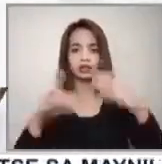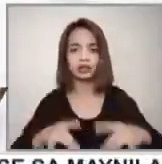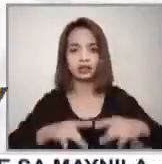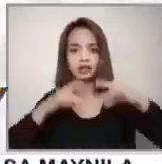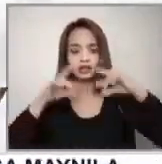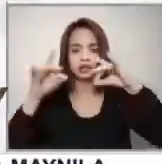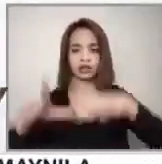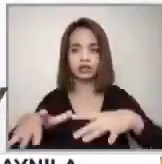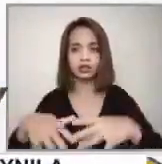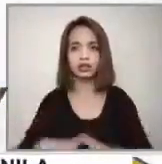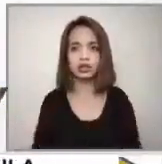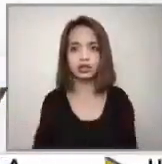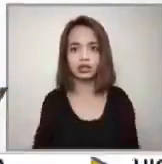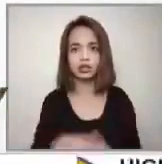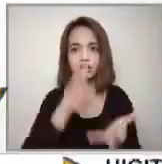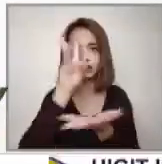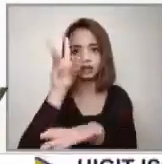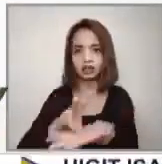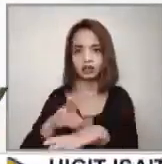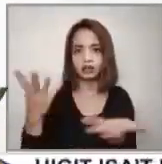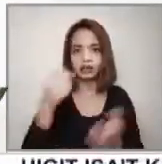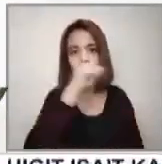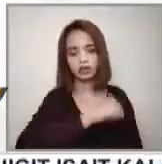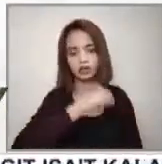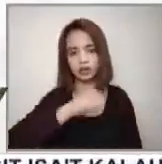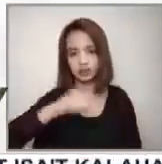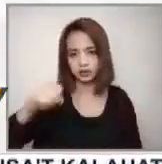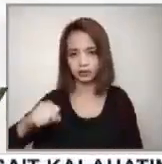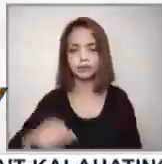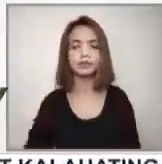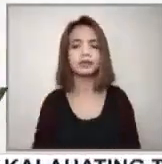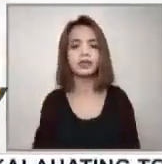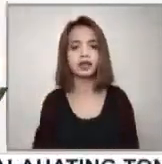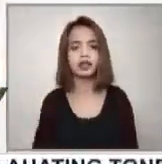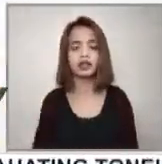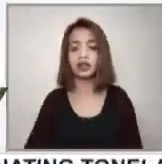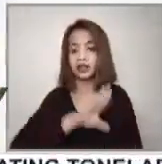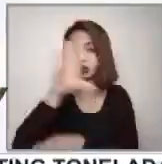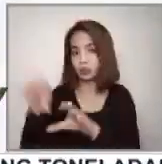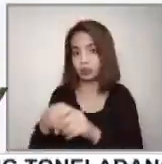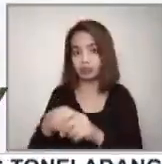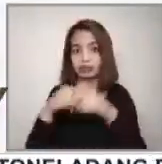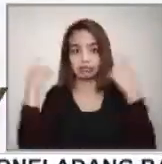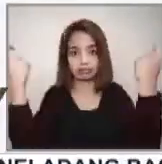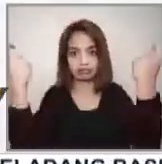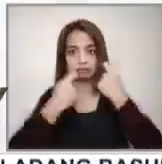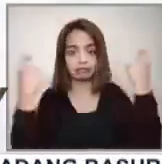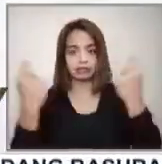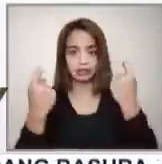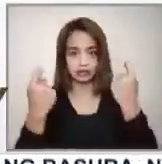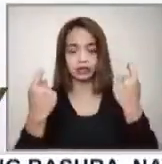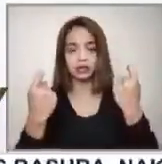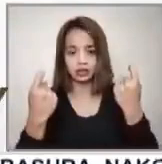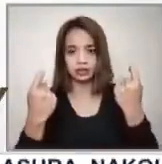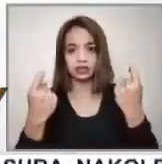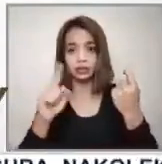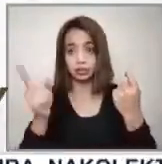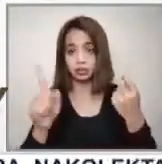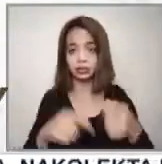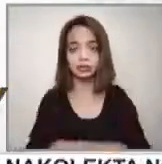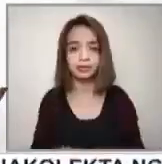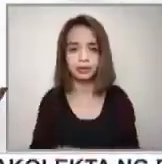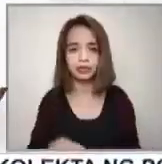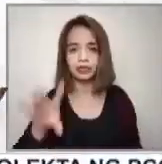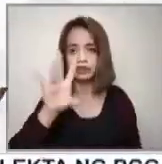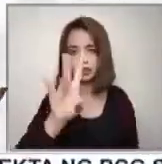marine hatchery site sa Surigao City. Ibahagi ng pag-unita sa Battle of Surigao Strait at pagdiriwang ng